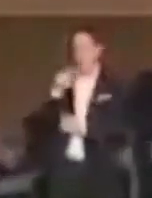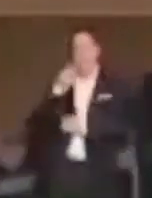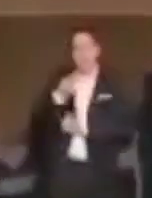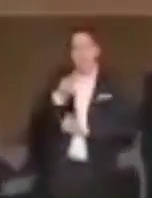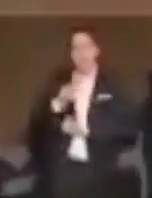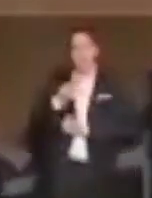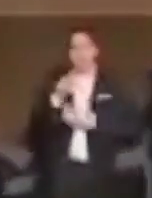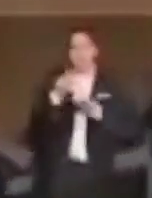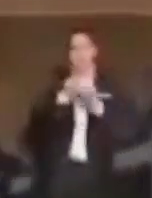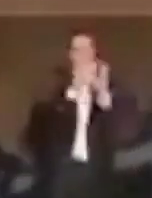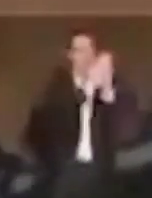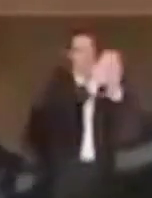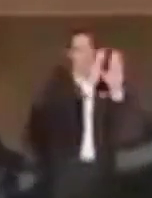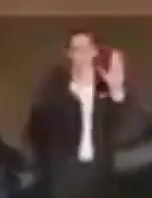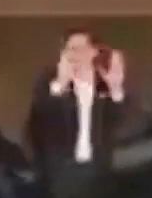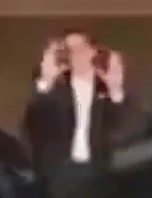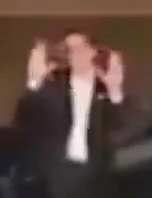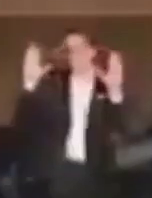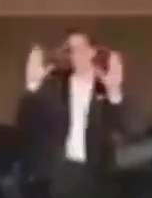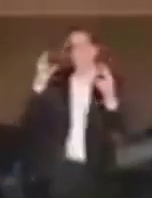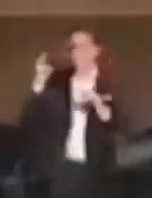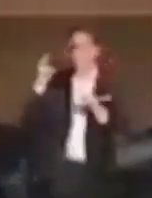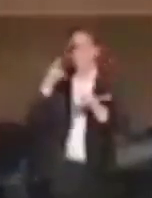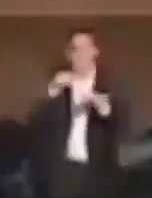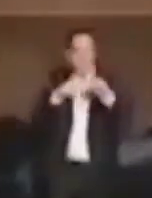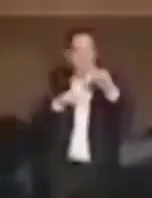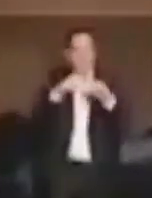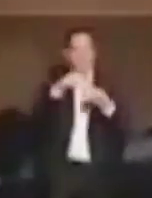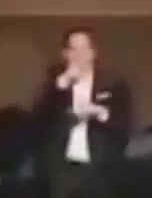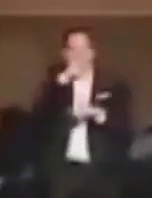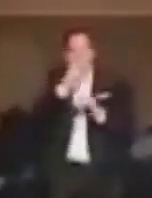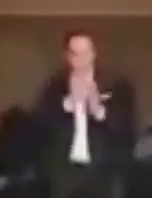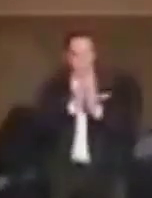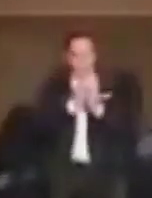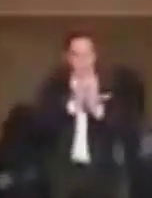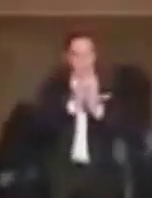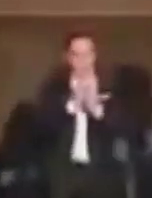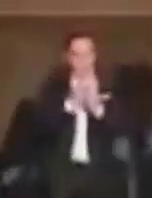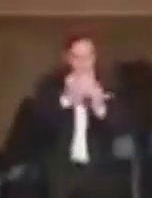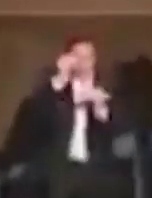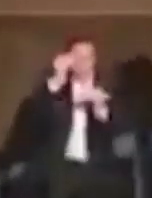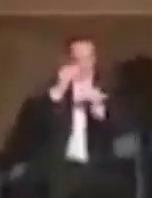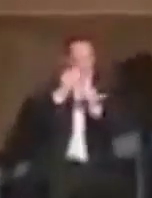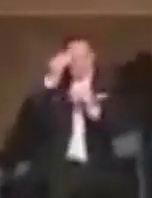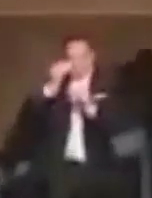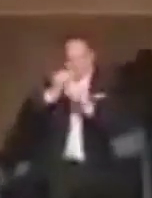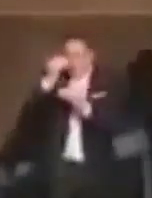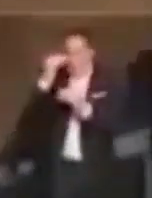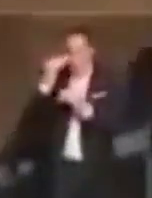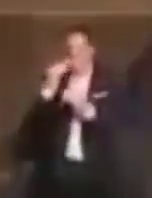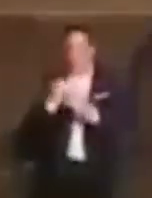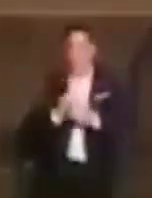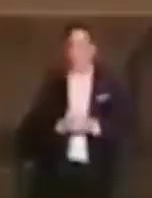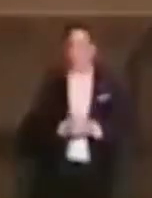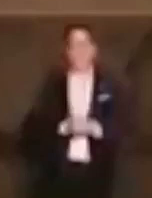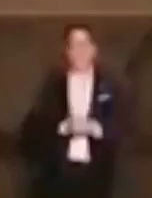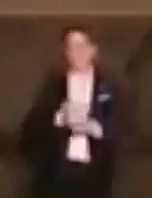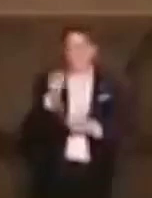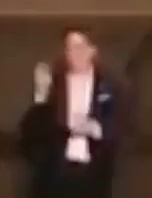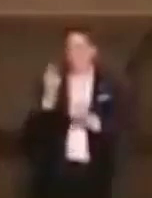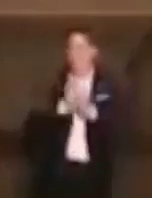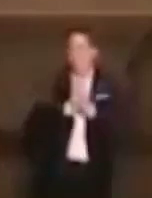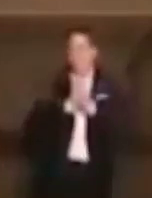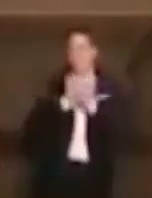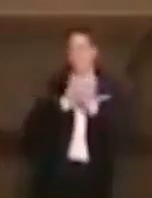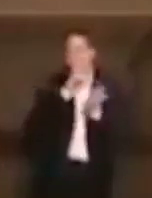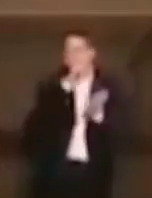این رفتار تروریستی ثابت می کند که اسلام دین صلح است یا برعکس؟ این